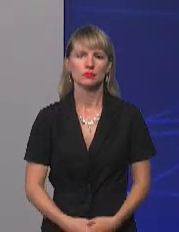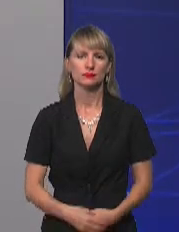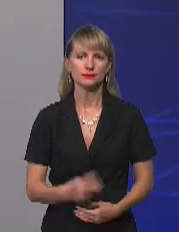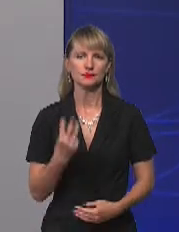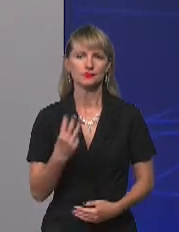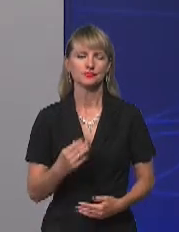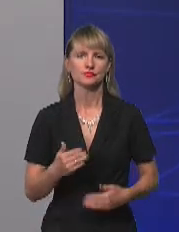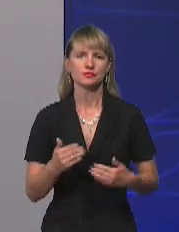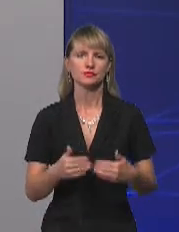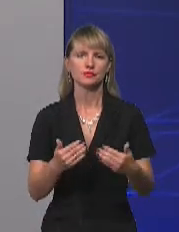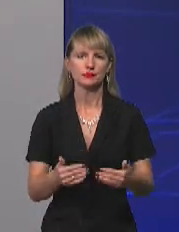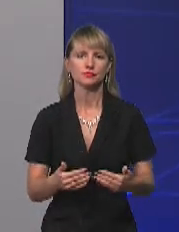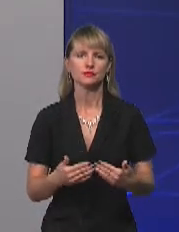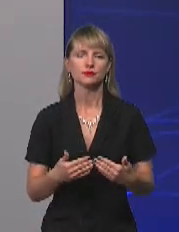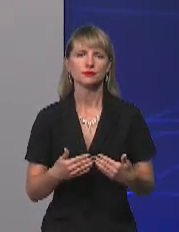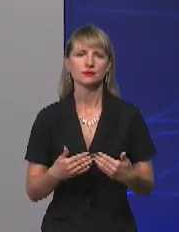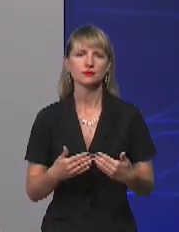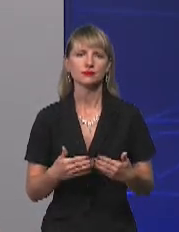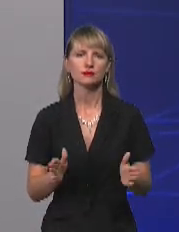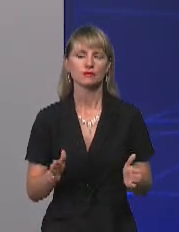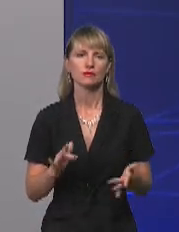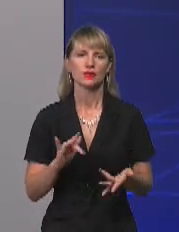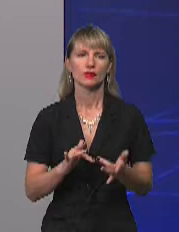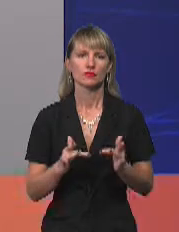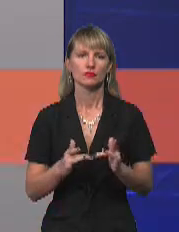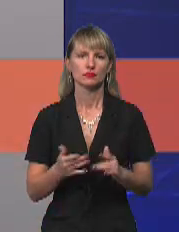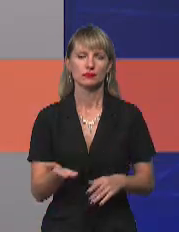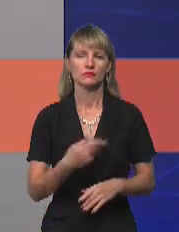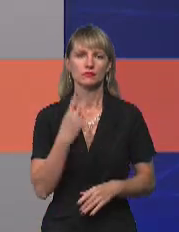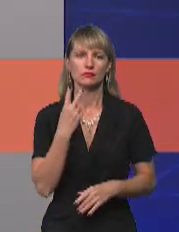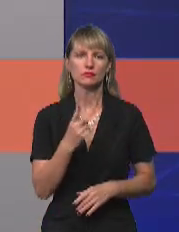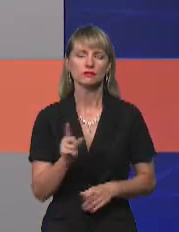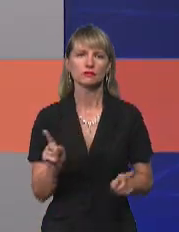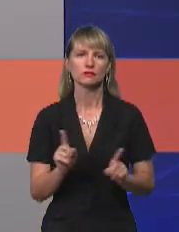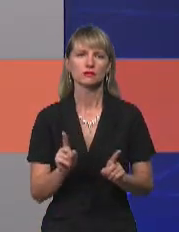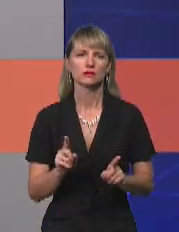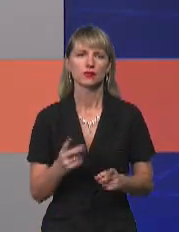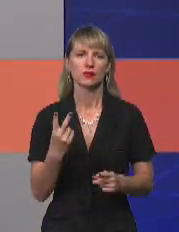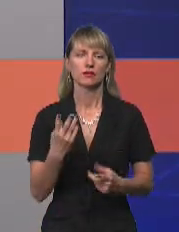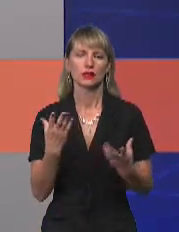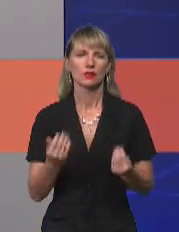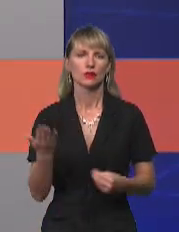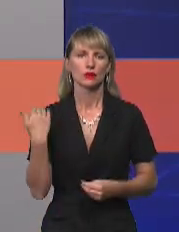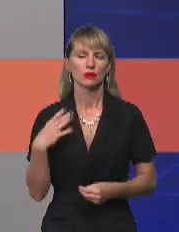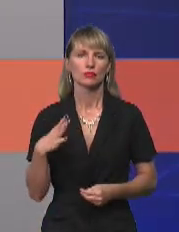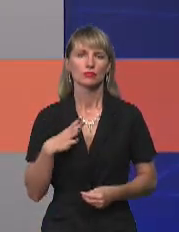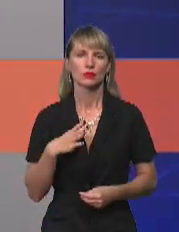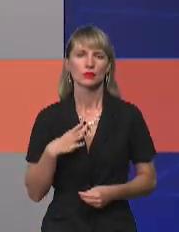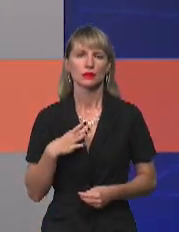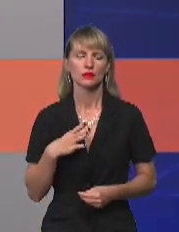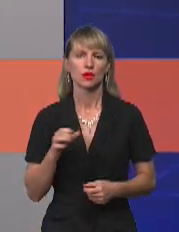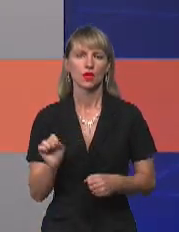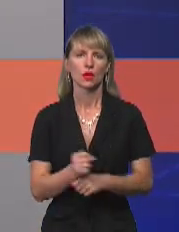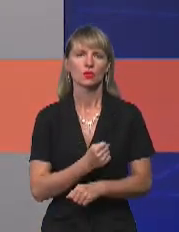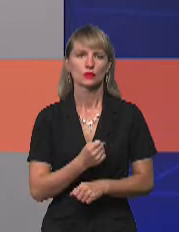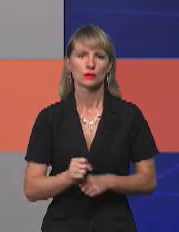адже відкрити, наприклад, інтернет, ми побачимо, що там 2 дні тому там були напади, вже там розбій,